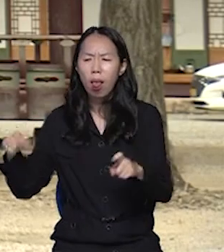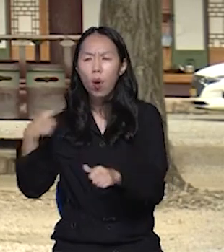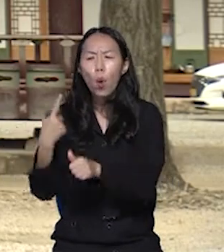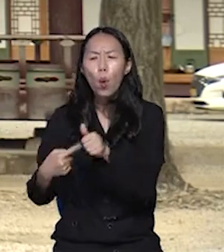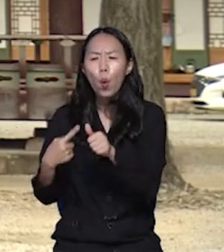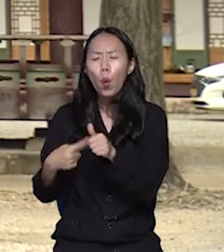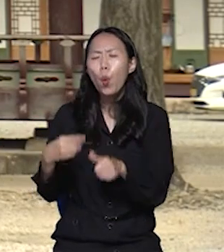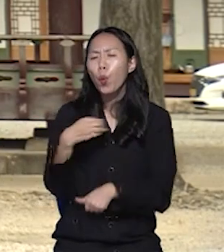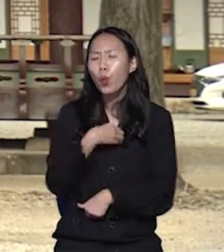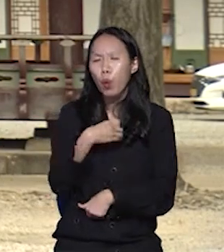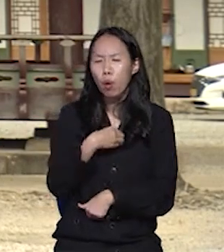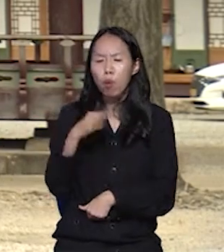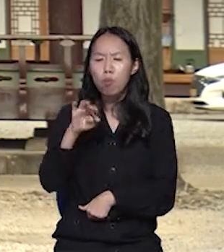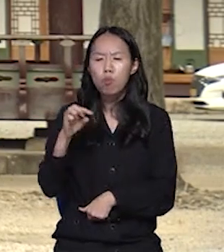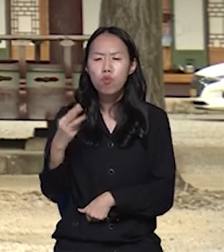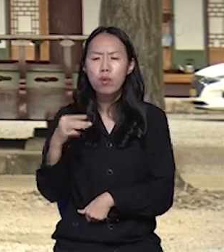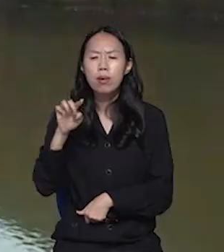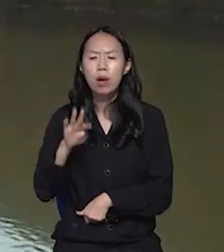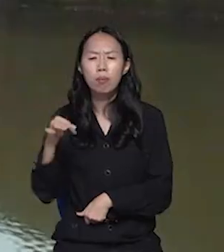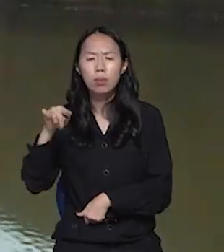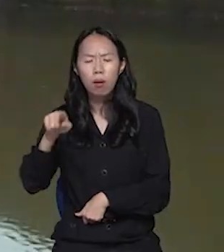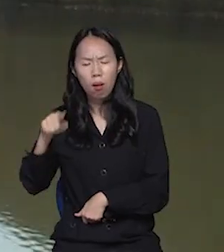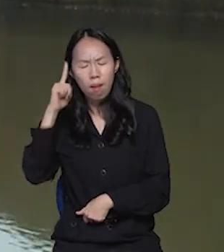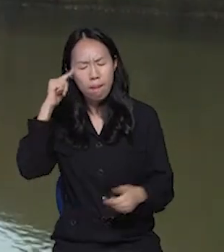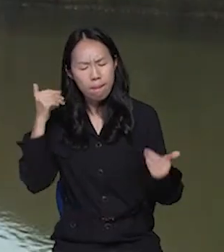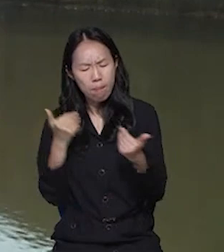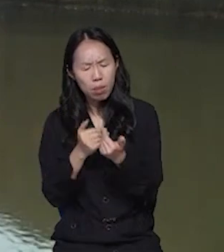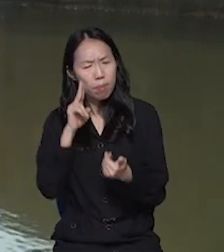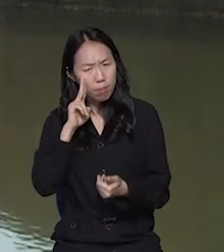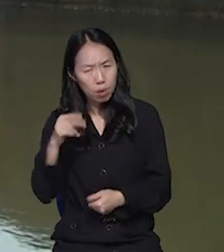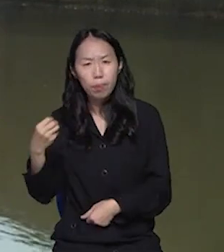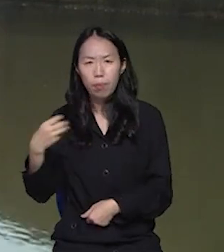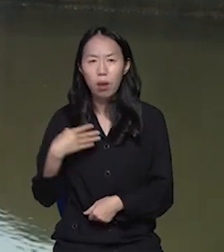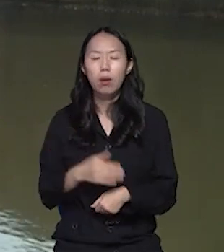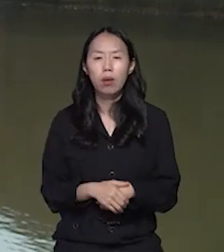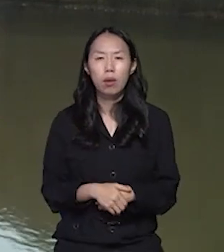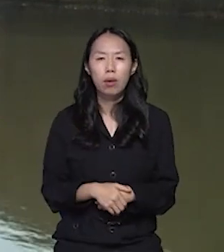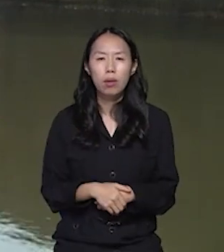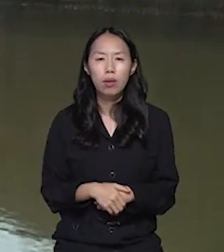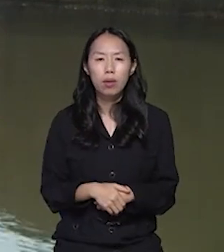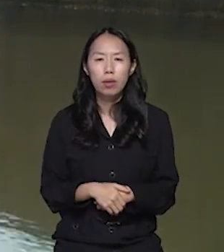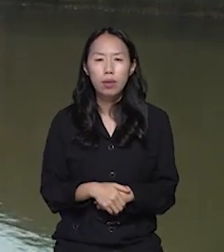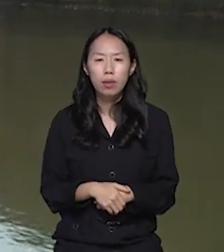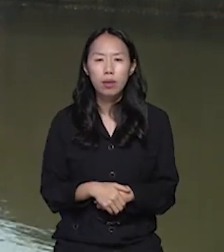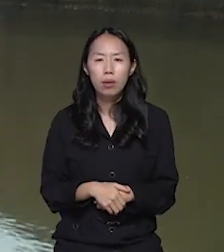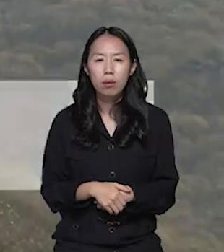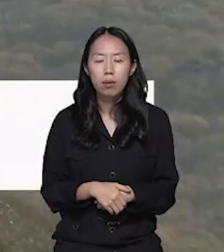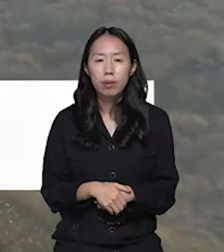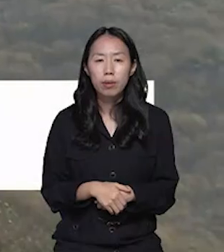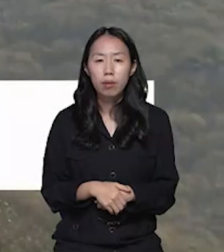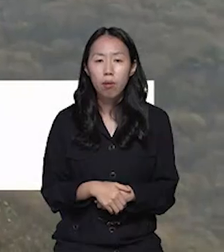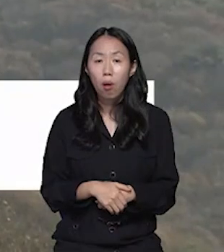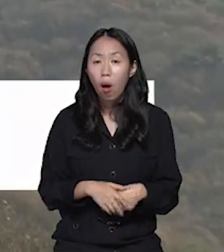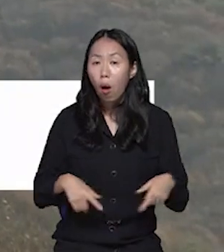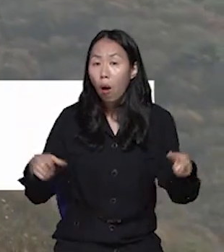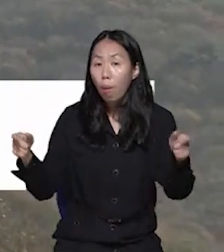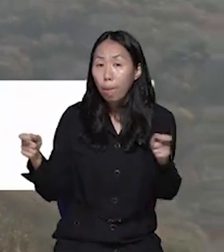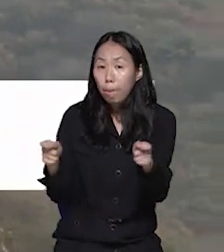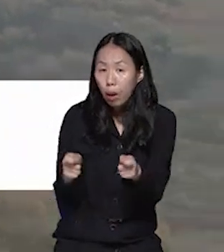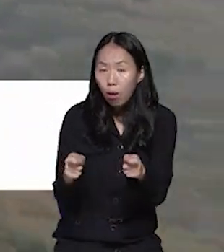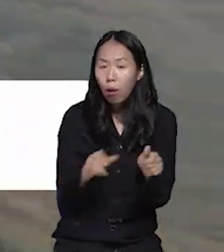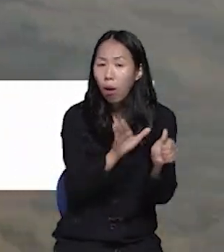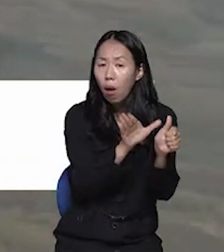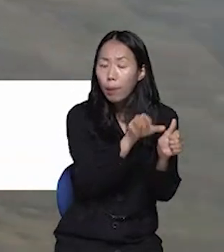가능성이 크다며 불갑 사측도 강하게 반대하고 있다고 강조했습니다 바로 연접되어 있는 토지에 한층에서